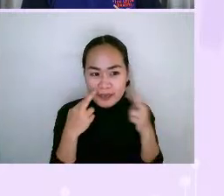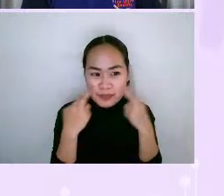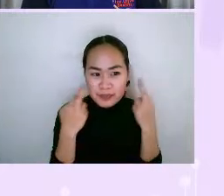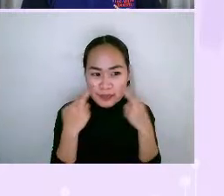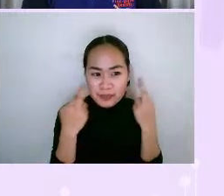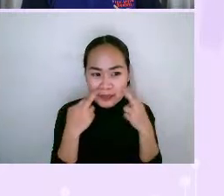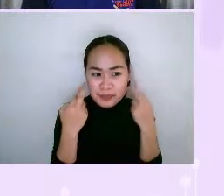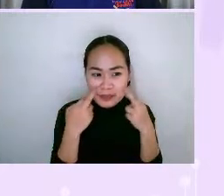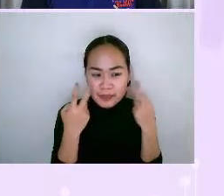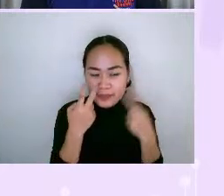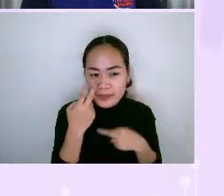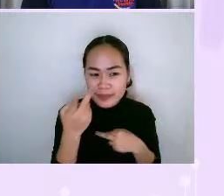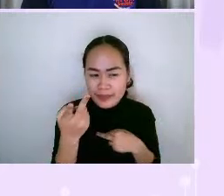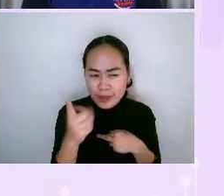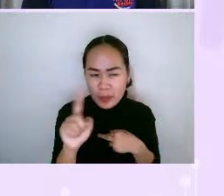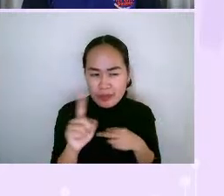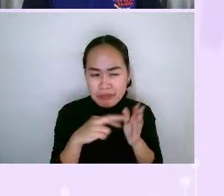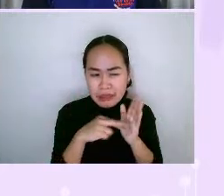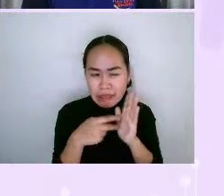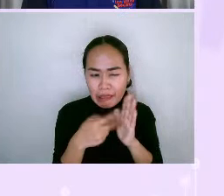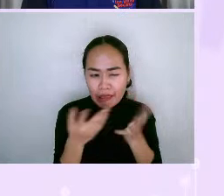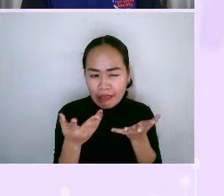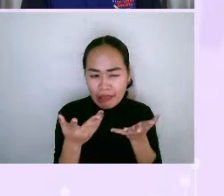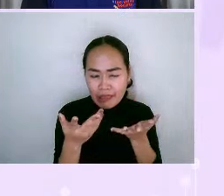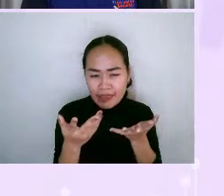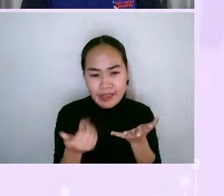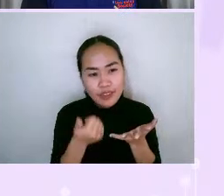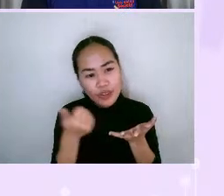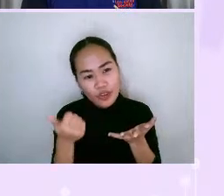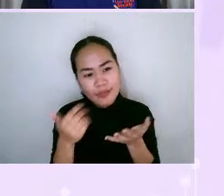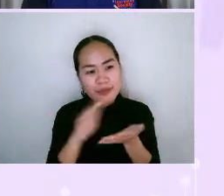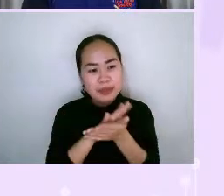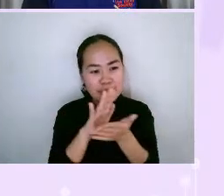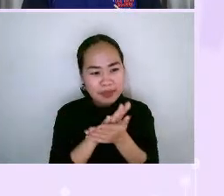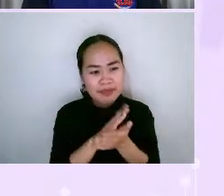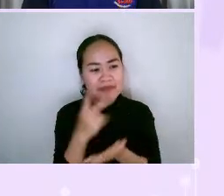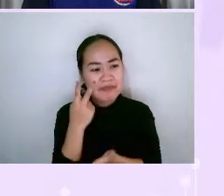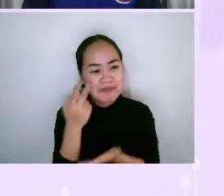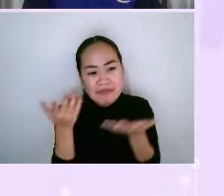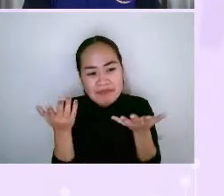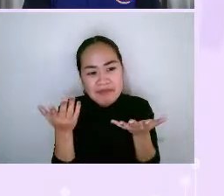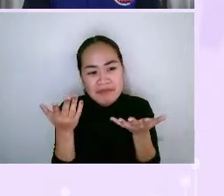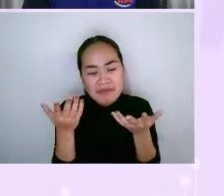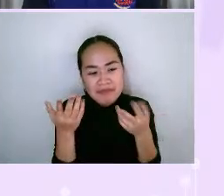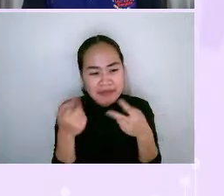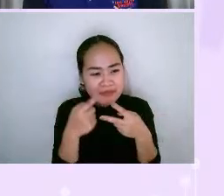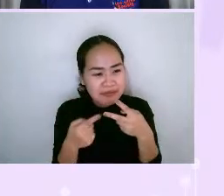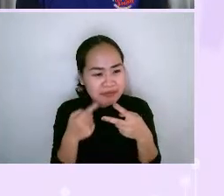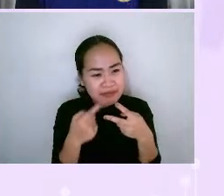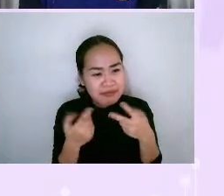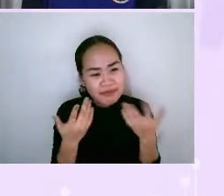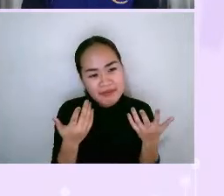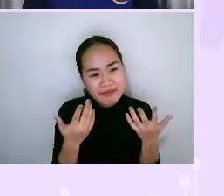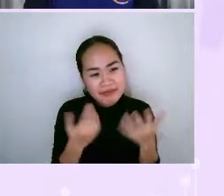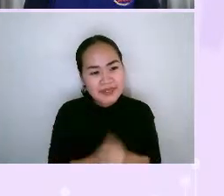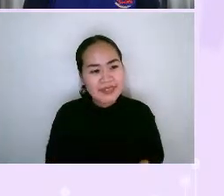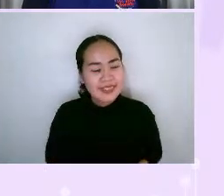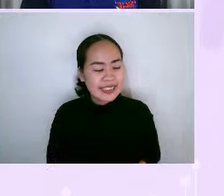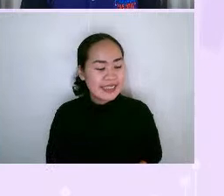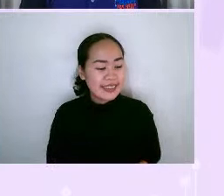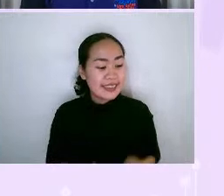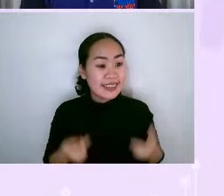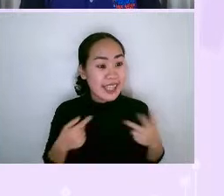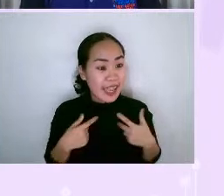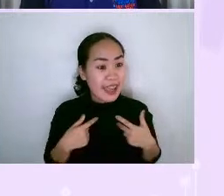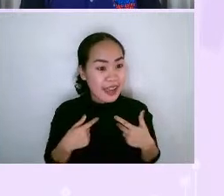ibig sabihin yan sa inyo. At paper po. So, meron na po tayong winner at nakita ko nga po